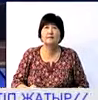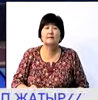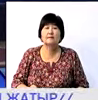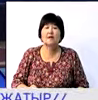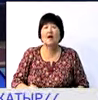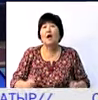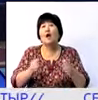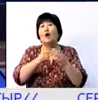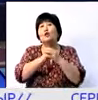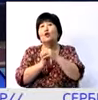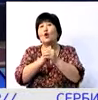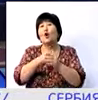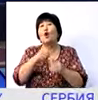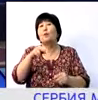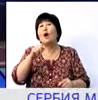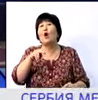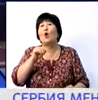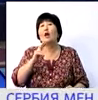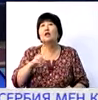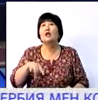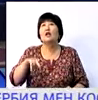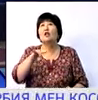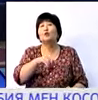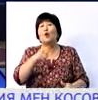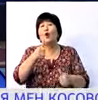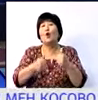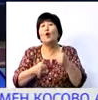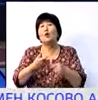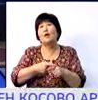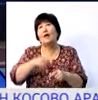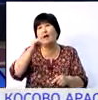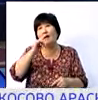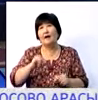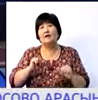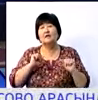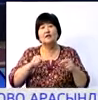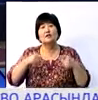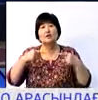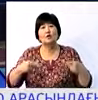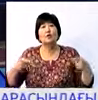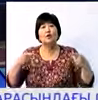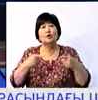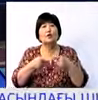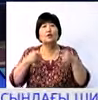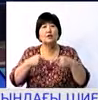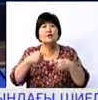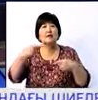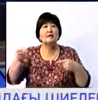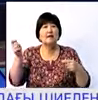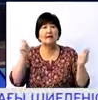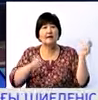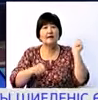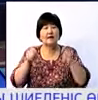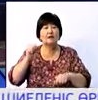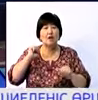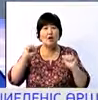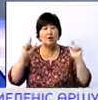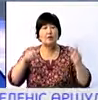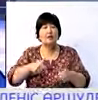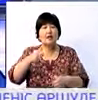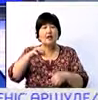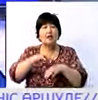Түйе палуандар арасында республикалық турнир өтіп жатыр. Қазақстанның түкпір-түкпірінен спортшылар келіп, қазір сайыс өтіп